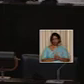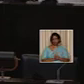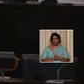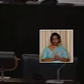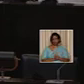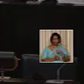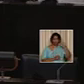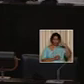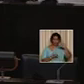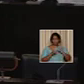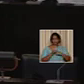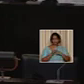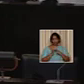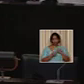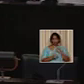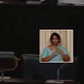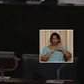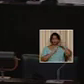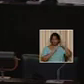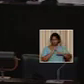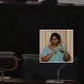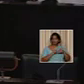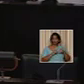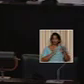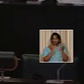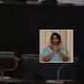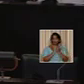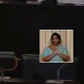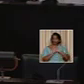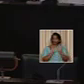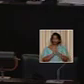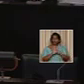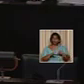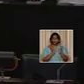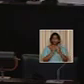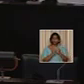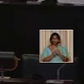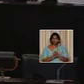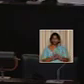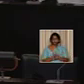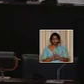देवनी प्रश्न पीलू राज्य विश्वविद्यालय की मेवन गुनमलमण समस्त शिष्य संख्या कोपमन